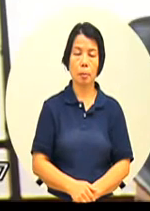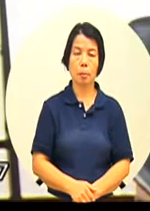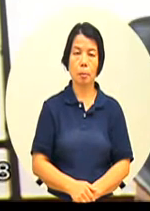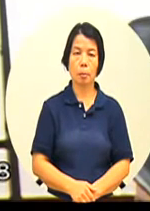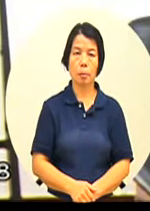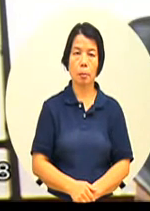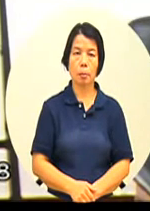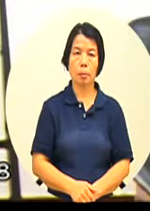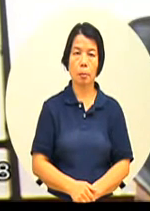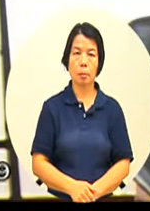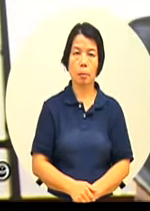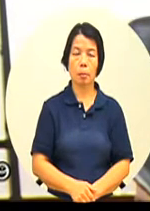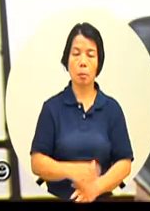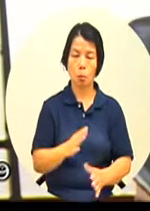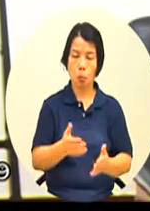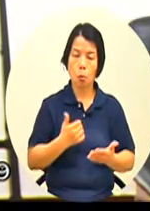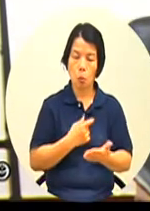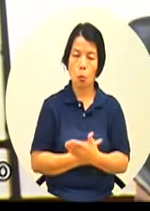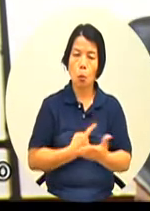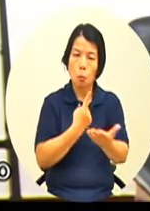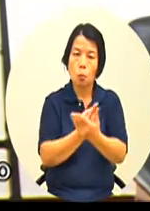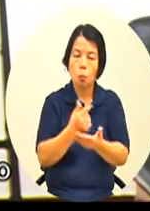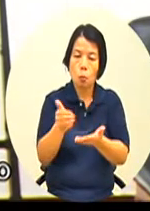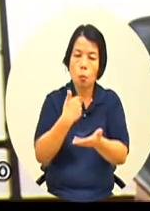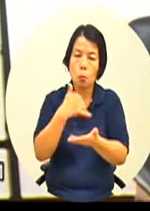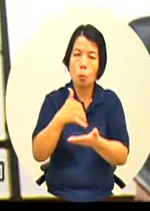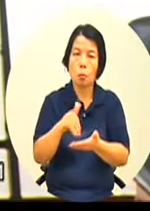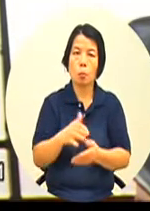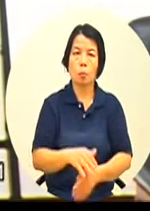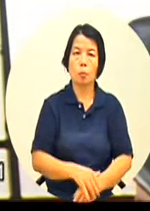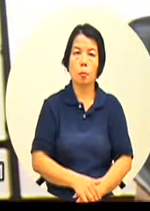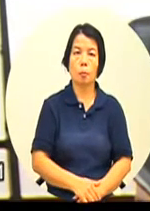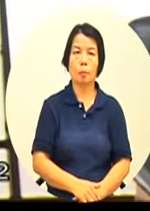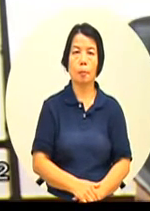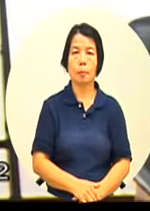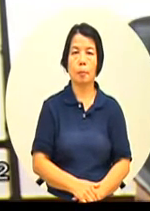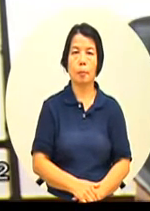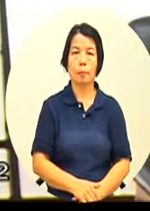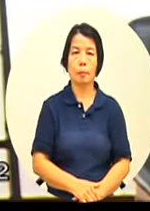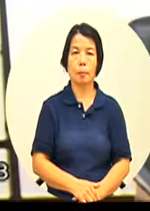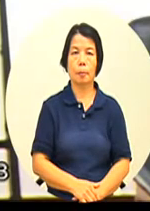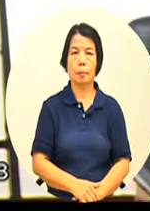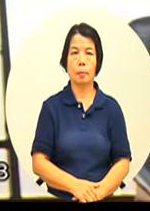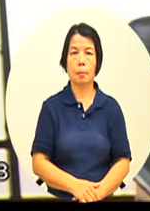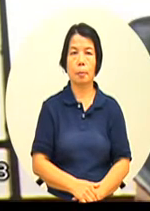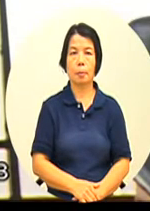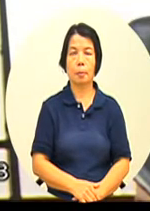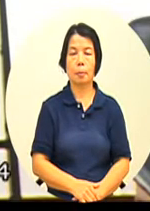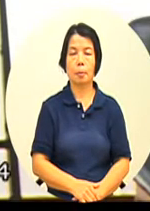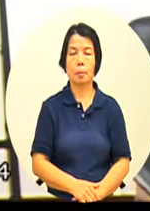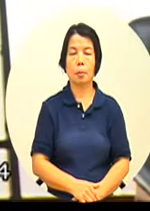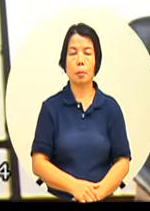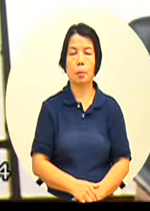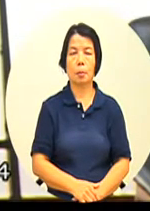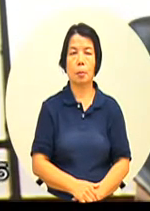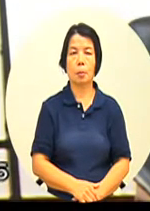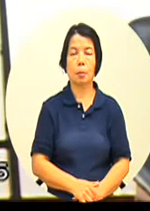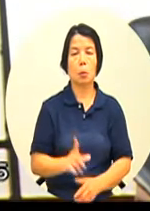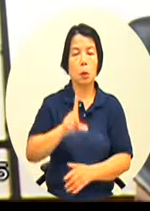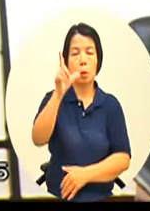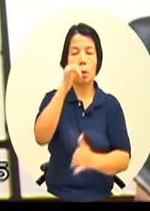实参与式预算它大概在上个世纪等于